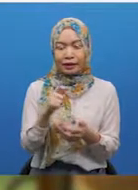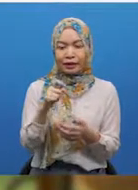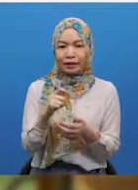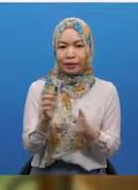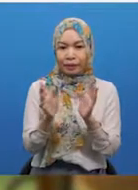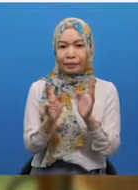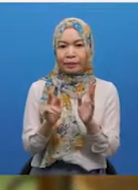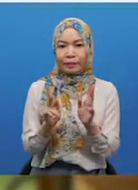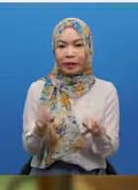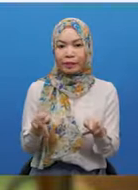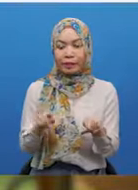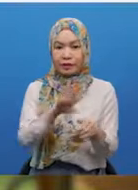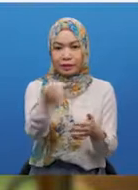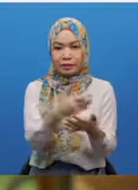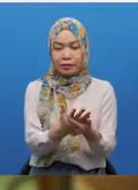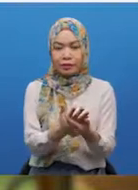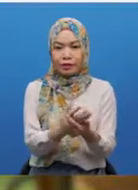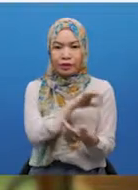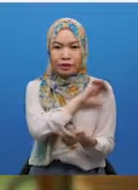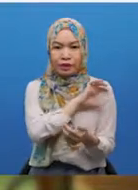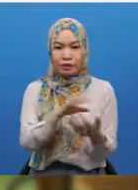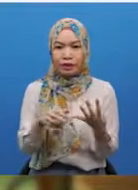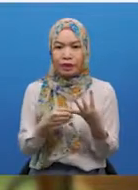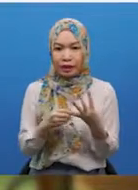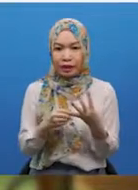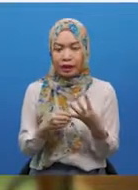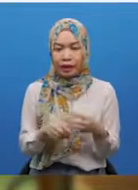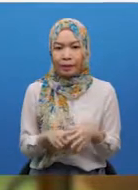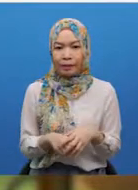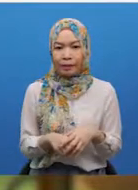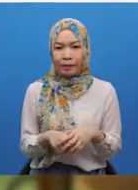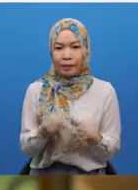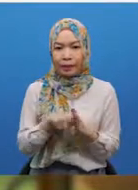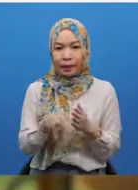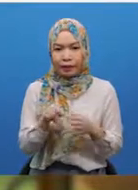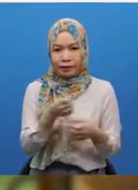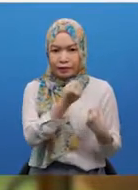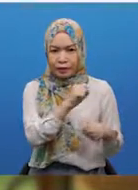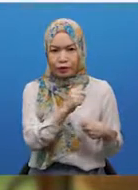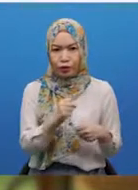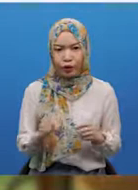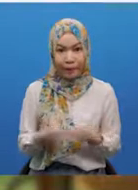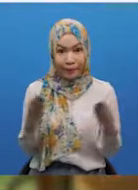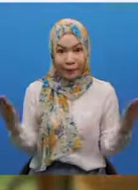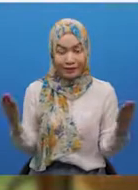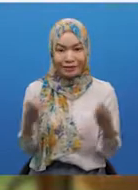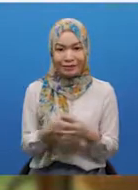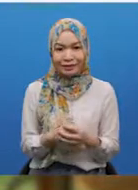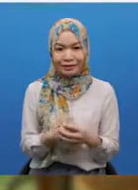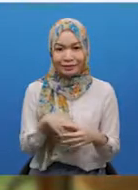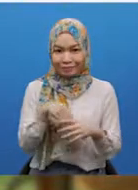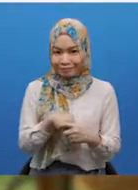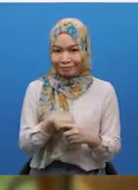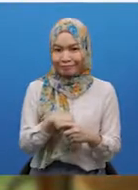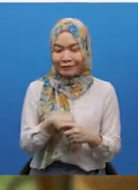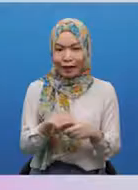Pelajar sekalian, ciri keempat dan terakhir ciri-ciri kesantunan berbahasa dalam konteks lisan